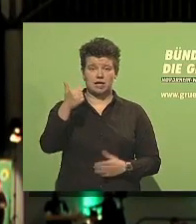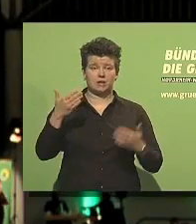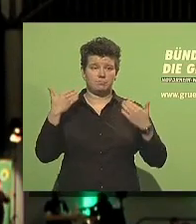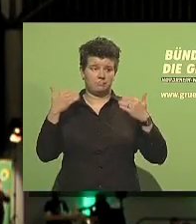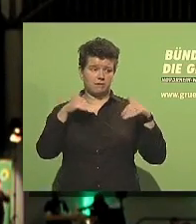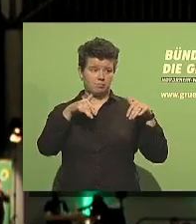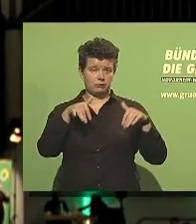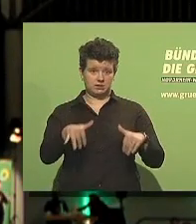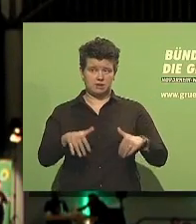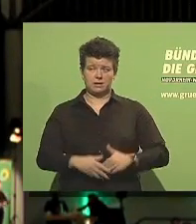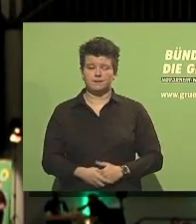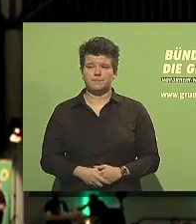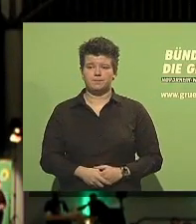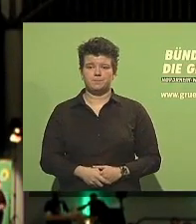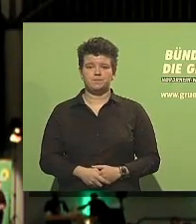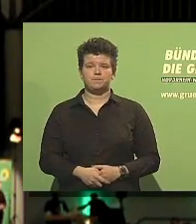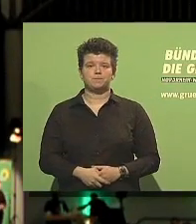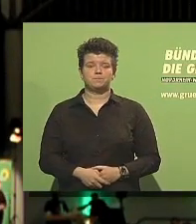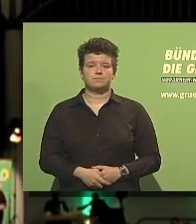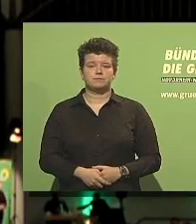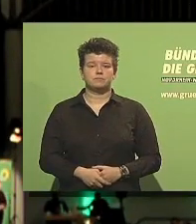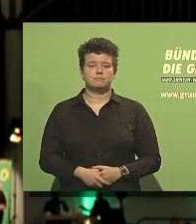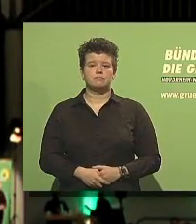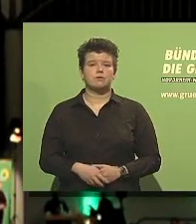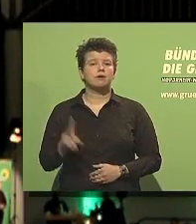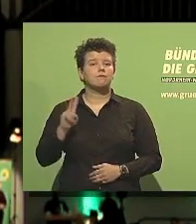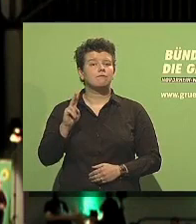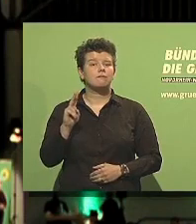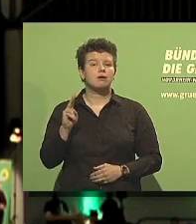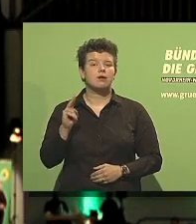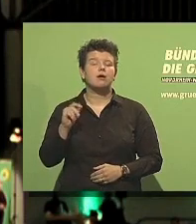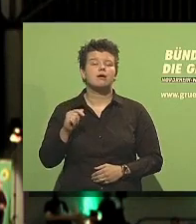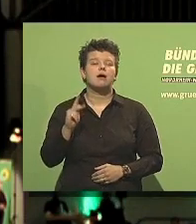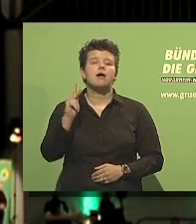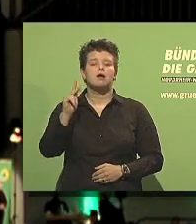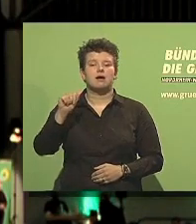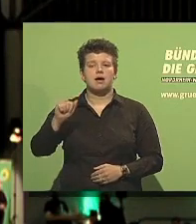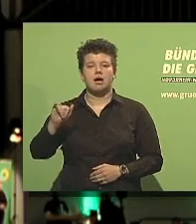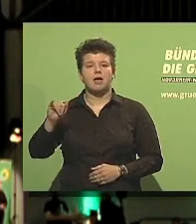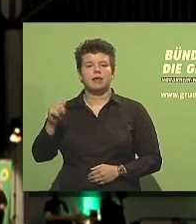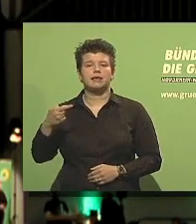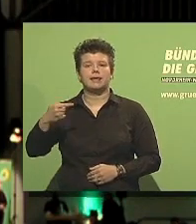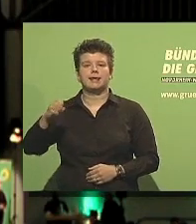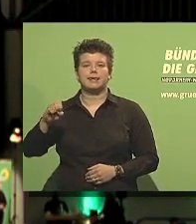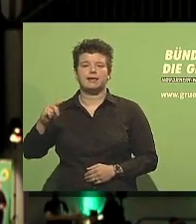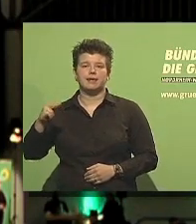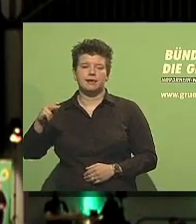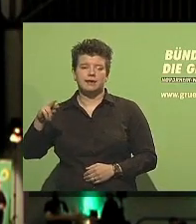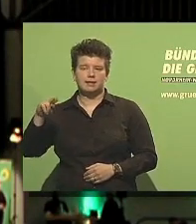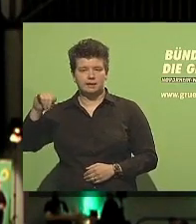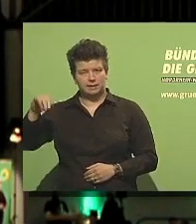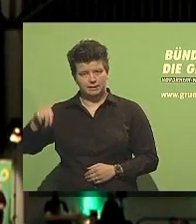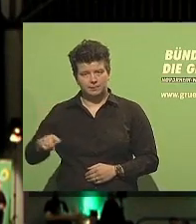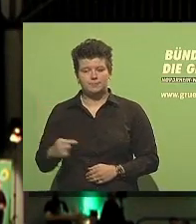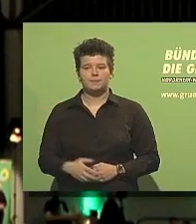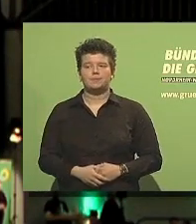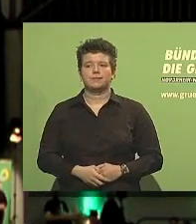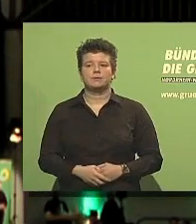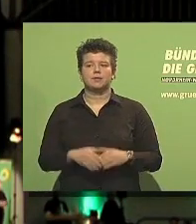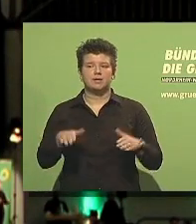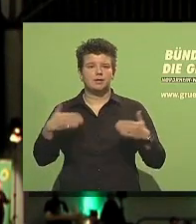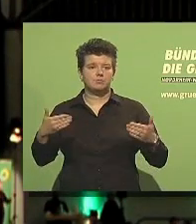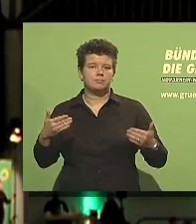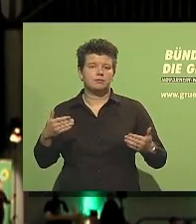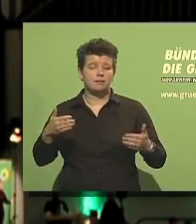vor von Kai Gehring, Kreisverband Essen. Ich frage die Versammlung, ob es weitere Bewerbungen gibt.